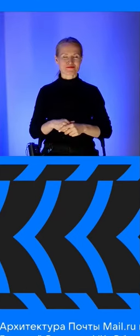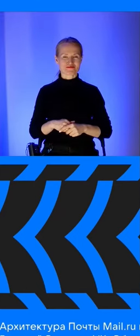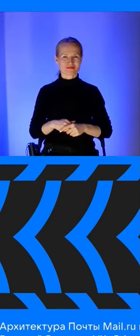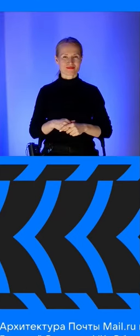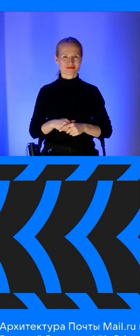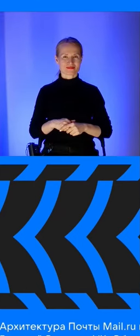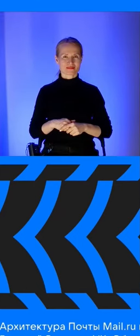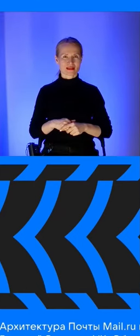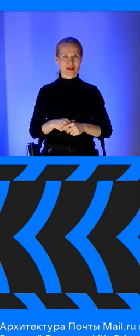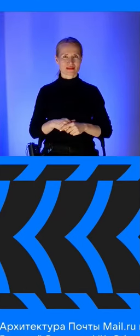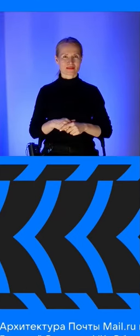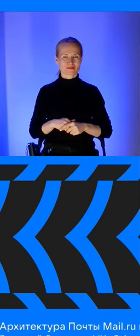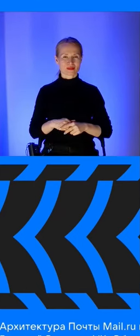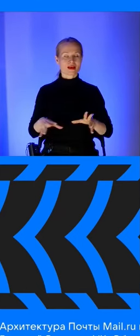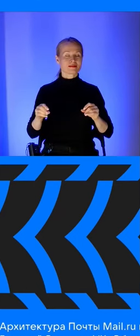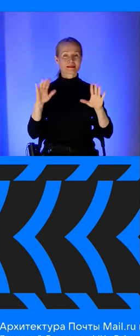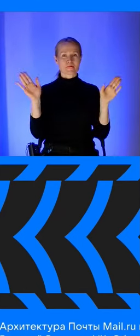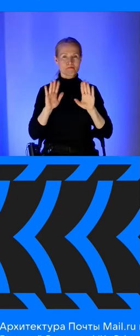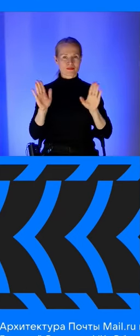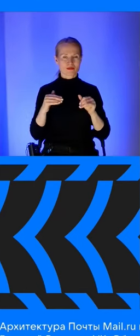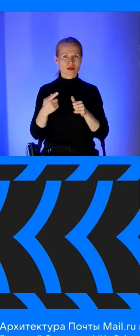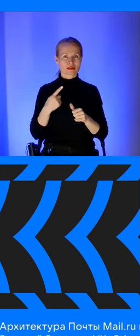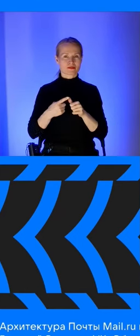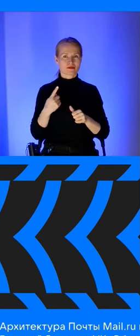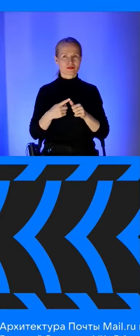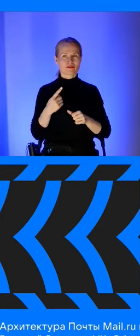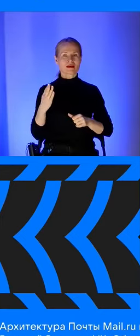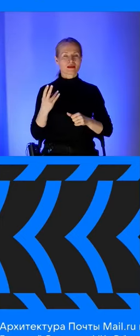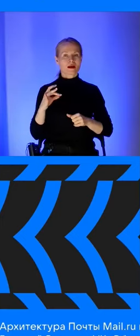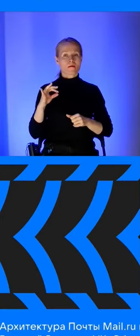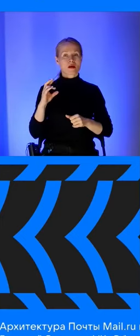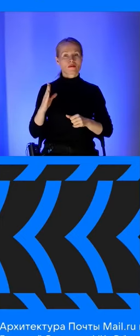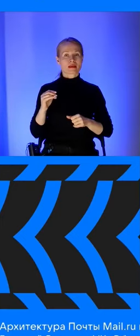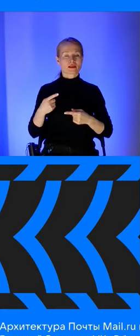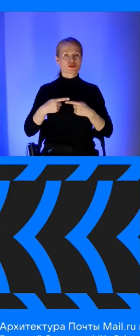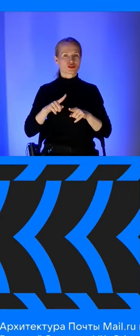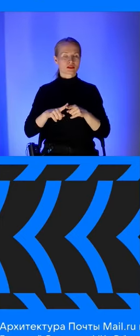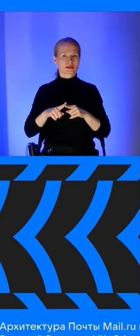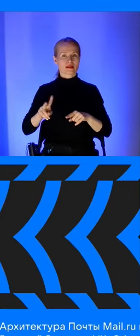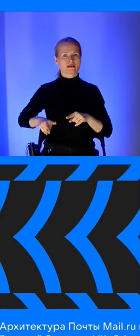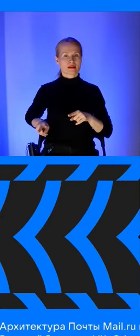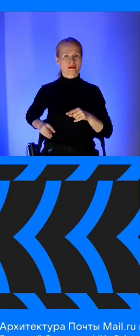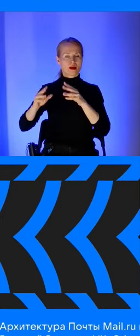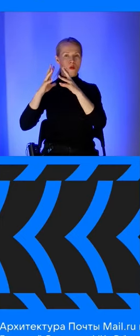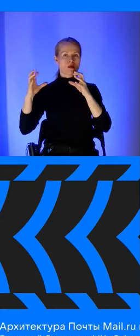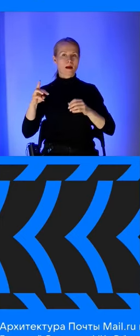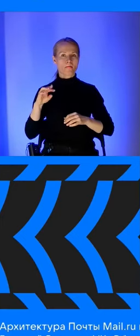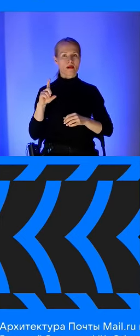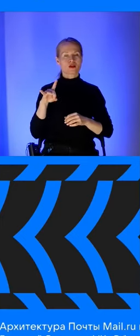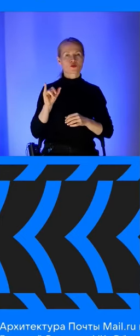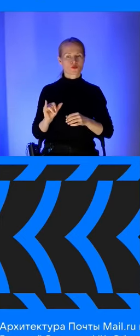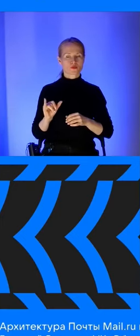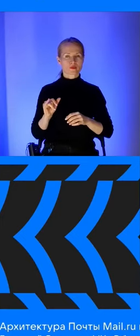Так. Да, всем привет. Меня зовут Василий Романов. Я технический директор облака Mail.ru. Облако — это которая